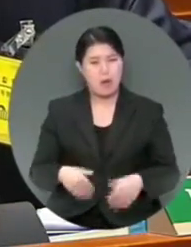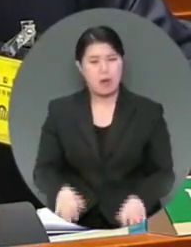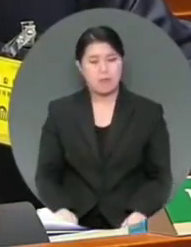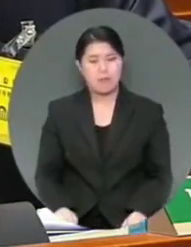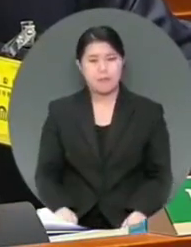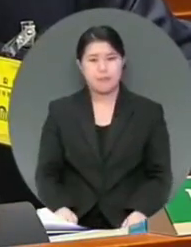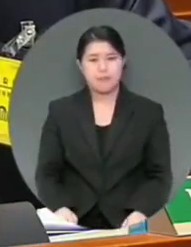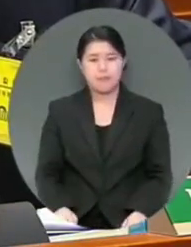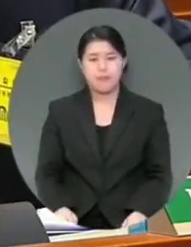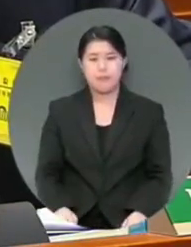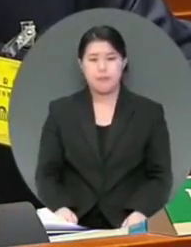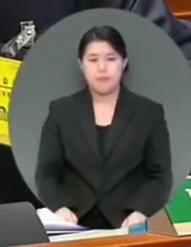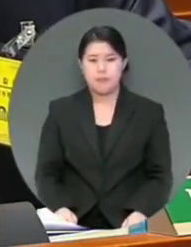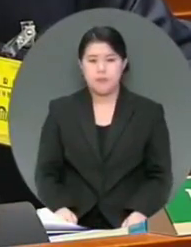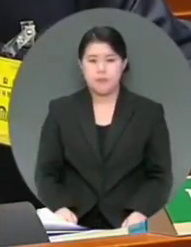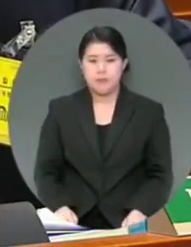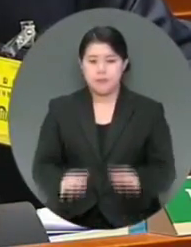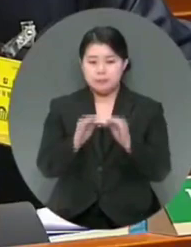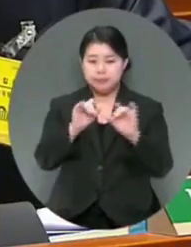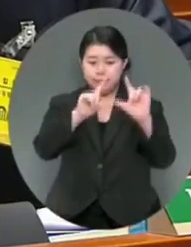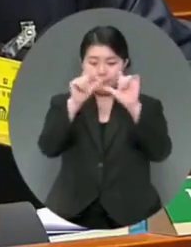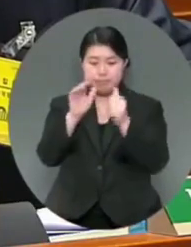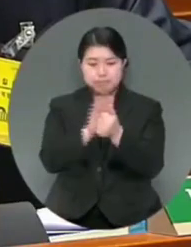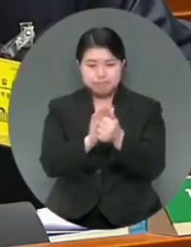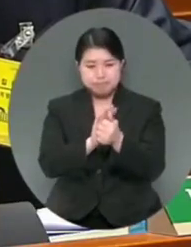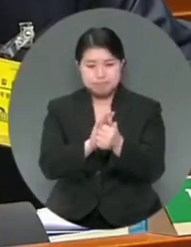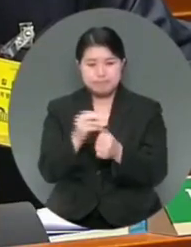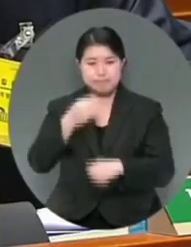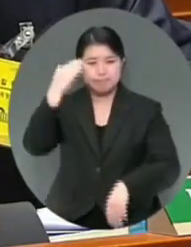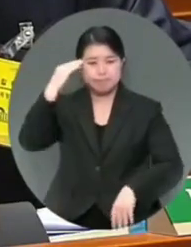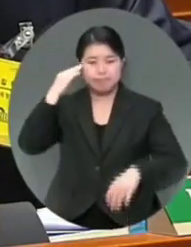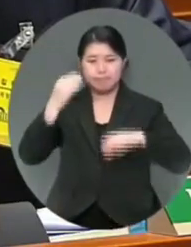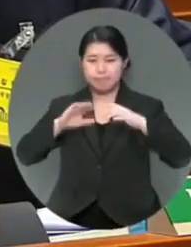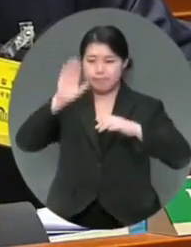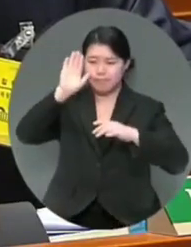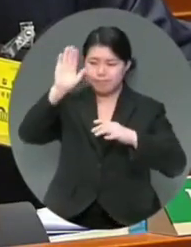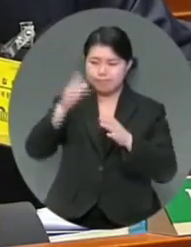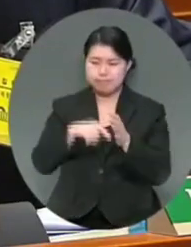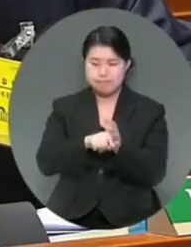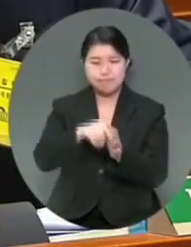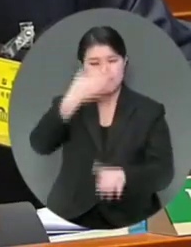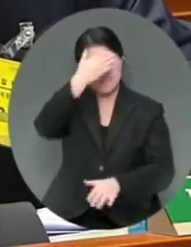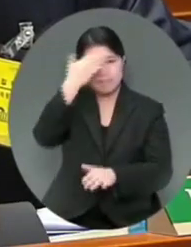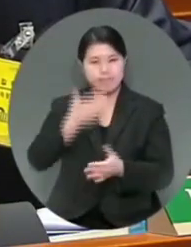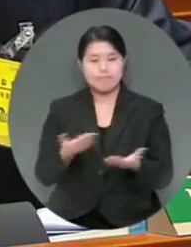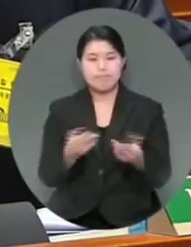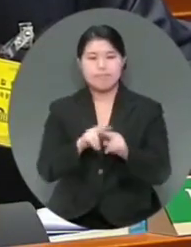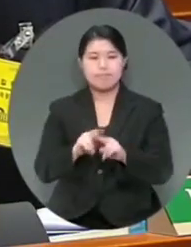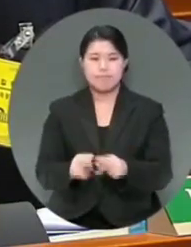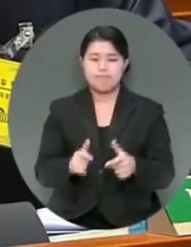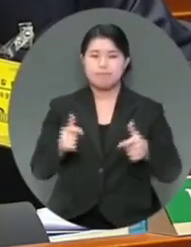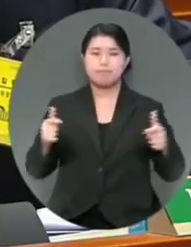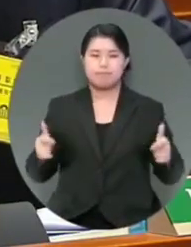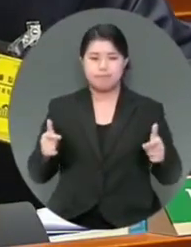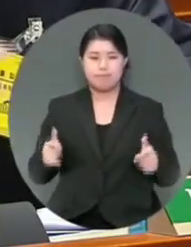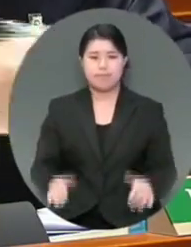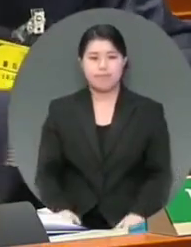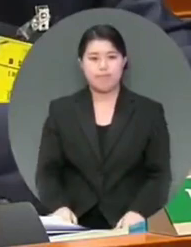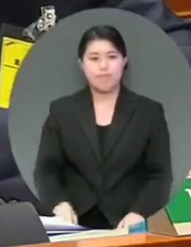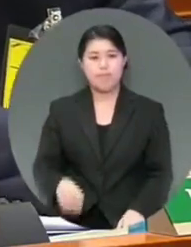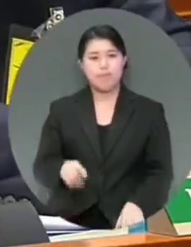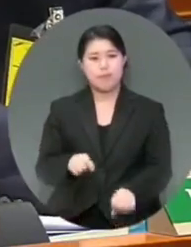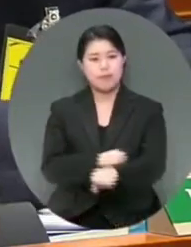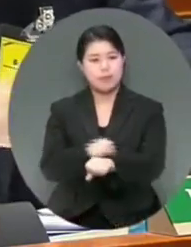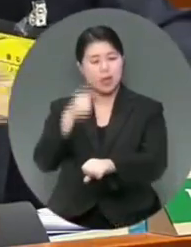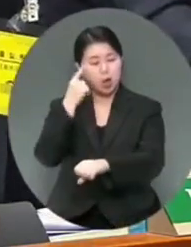생각하고요. 민생을 살피는 것, 그리고 대한민국의 미래를 위한 청년 일자리를 확대하고 특히나